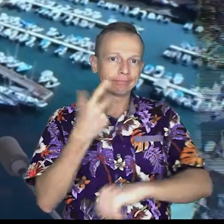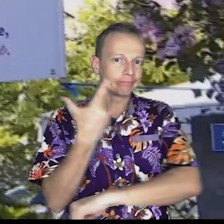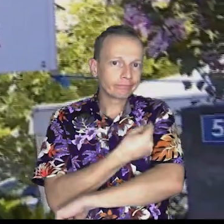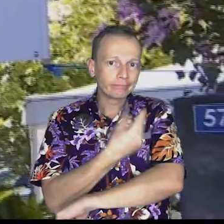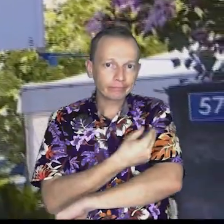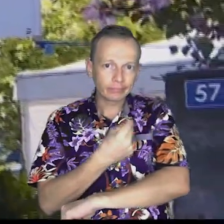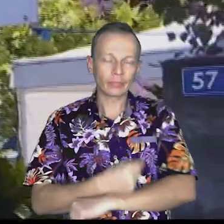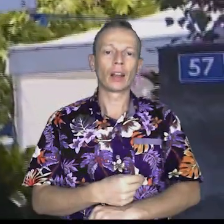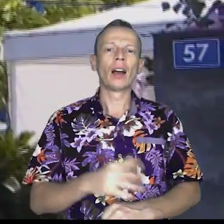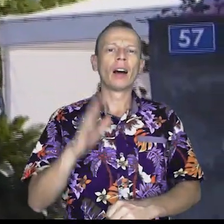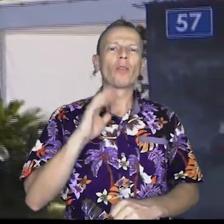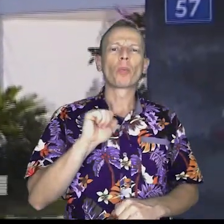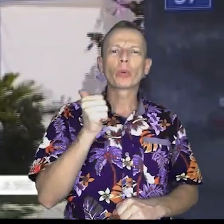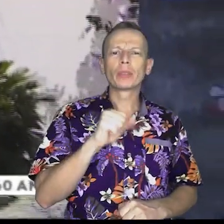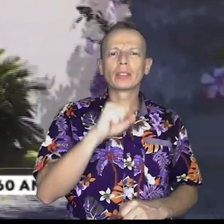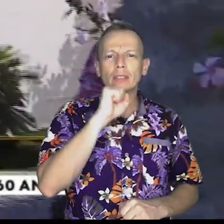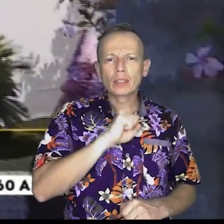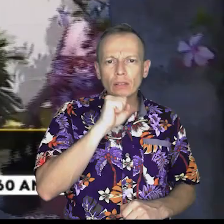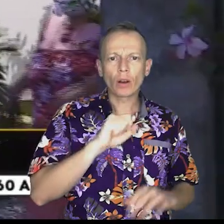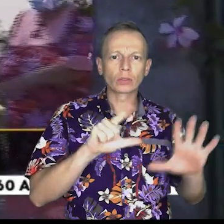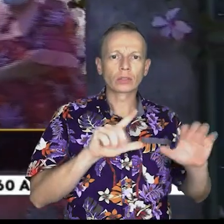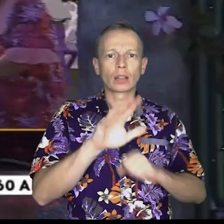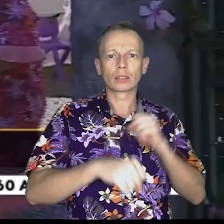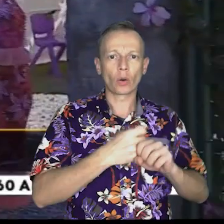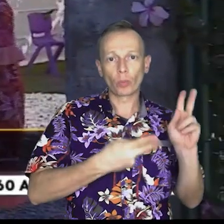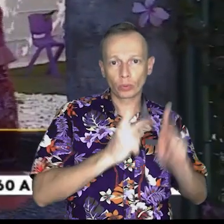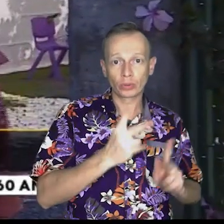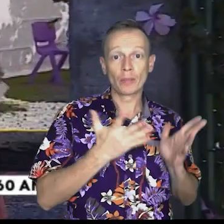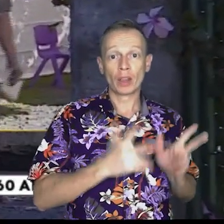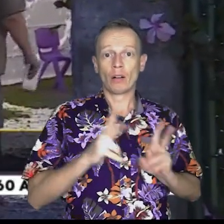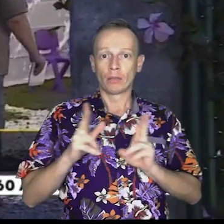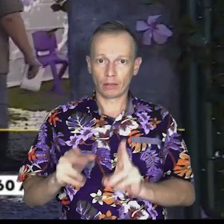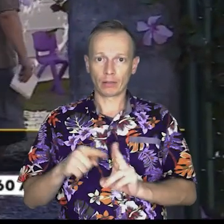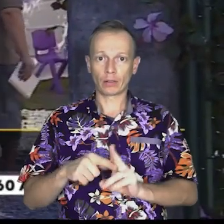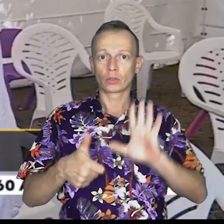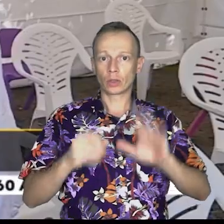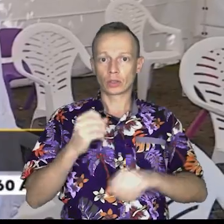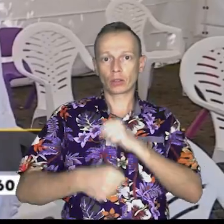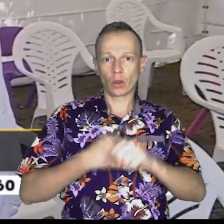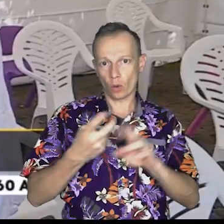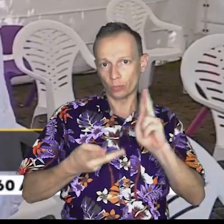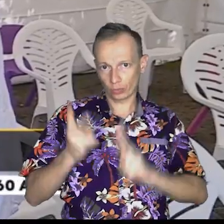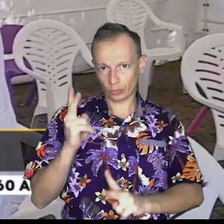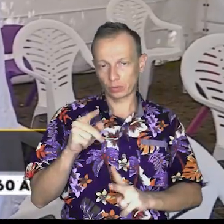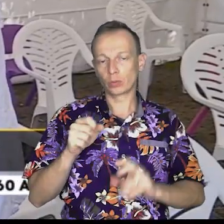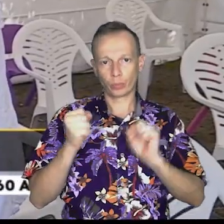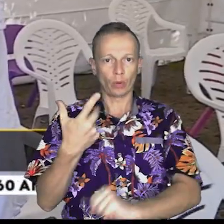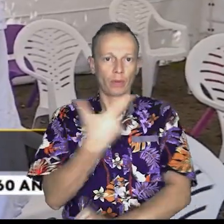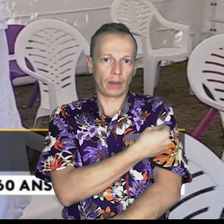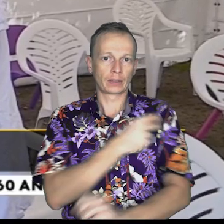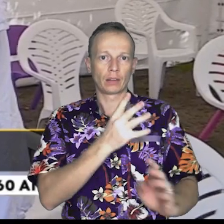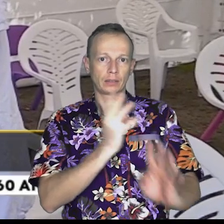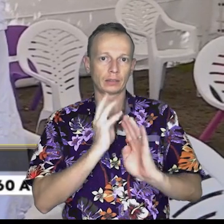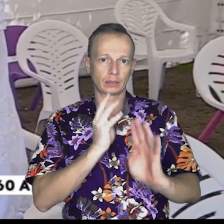enclenchée. Après les seniors de plus de 75 ans, c'est au tour des 60 ans et plus de se faire vacciner. Les volontaires n'ont